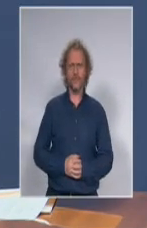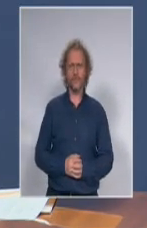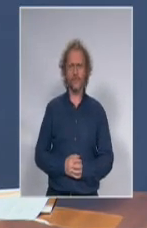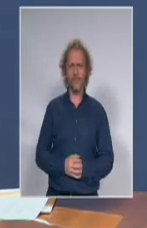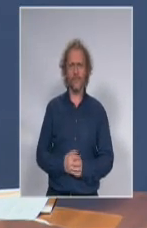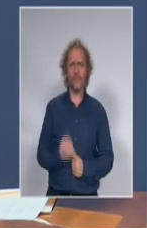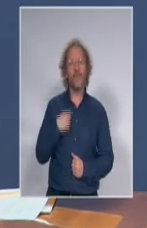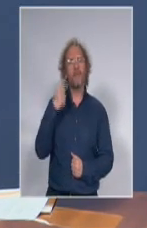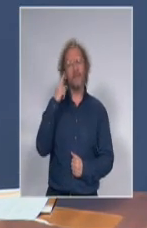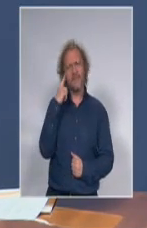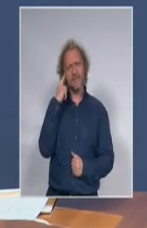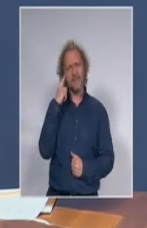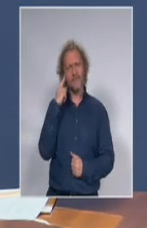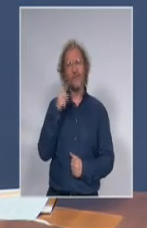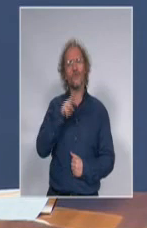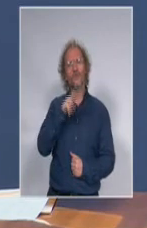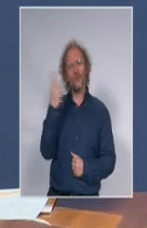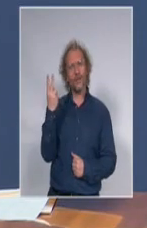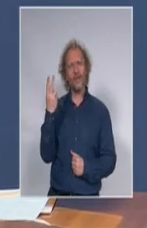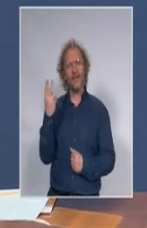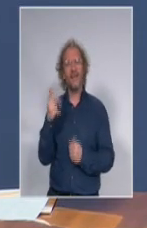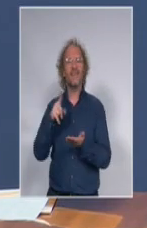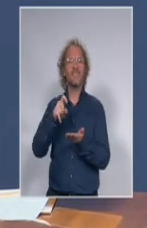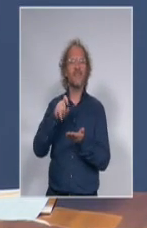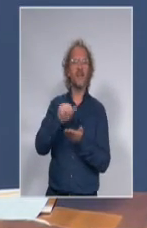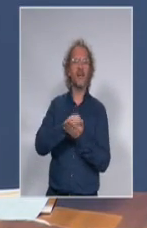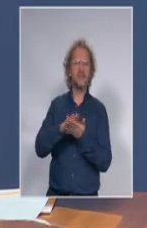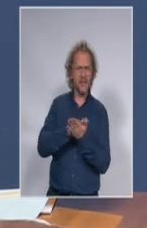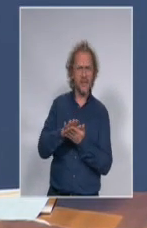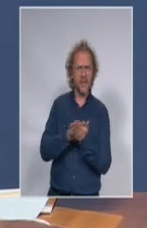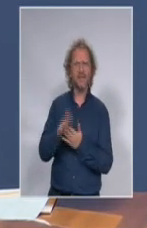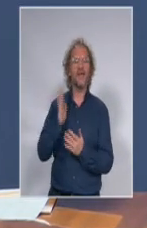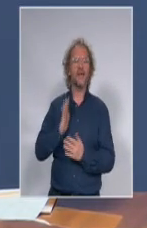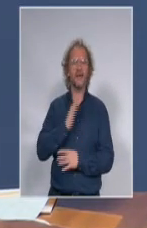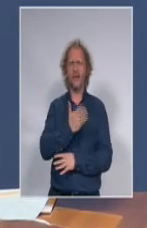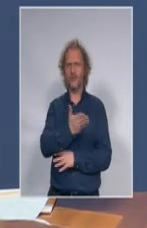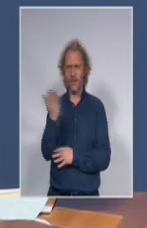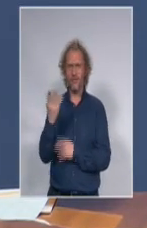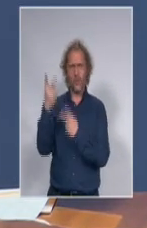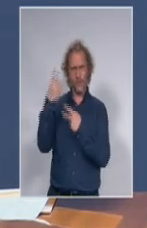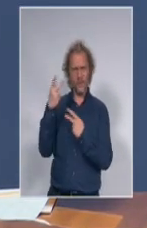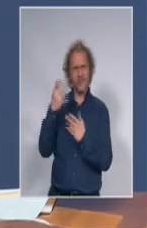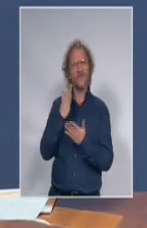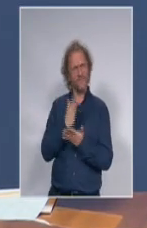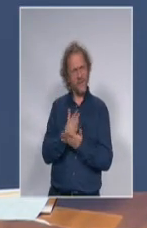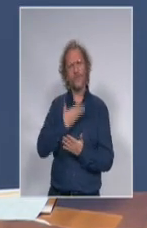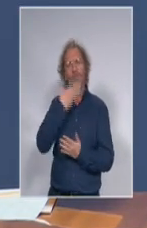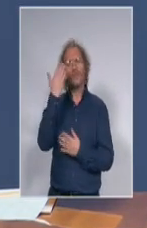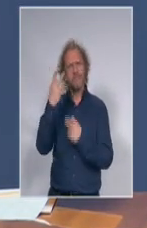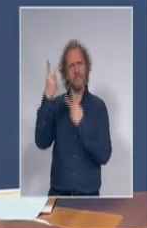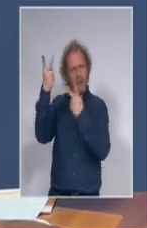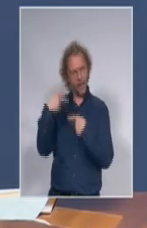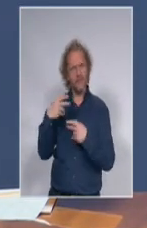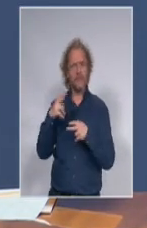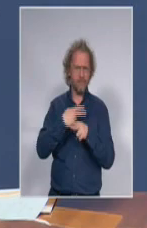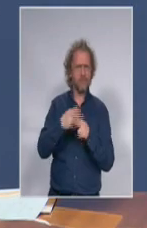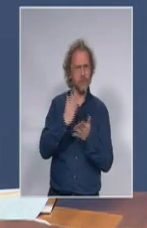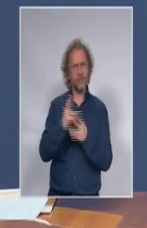druga dezinfekciona sredstva za građanstvo najvećim delom uspeli da rešimo i sledeće nedelje